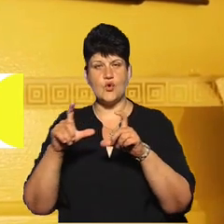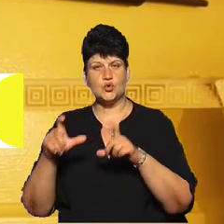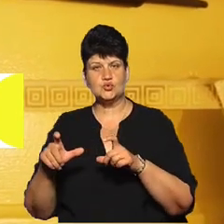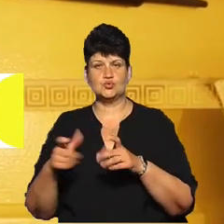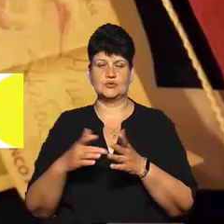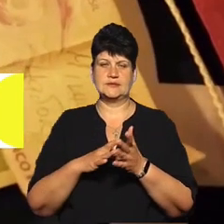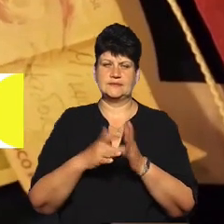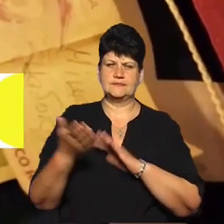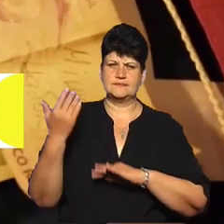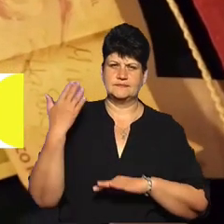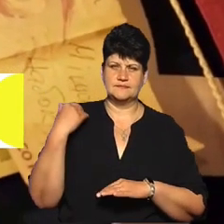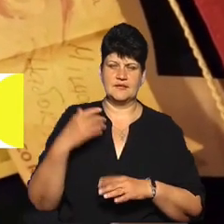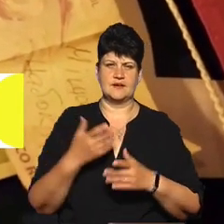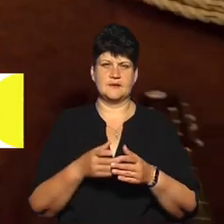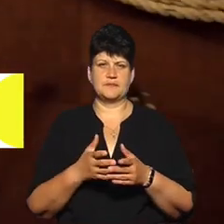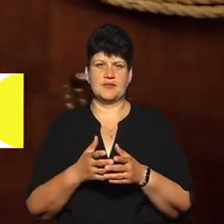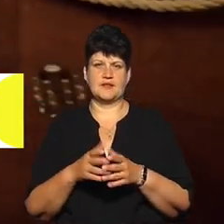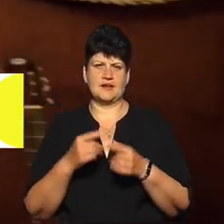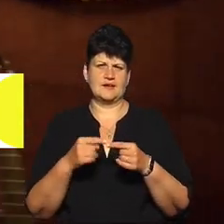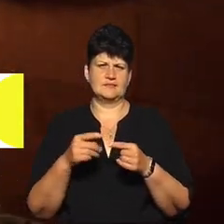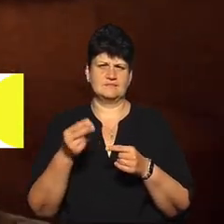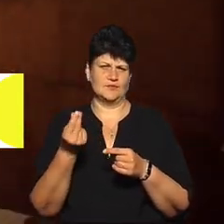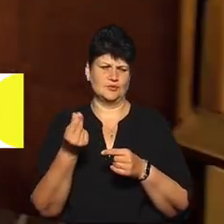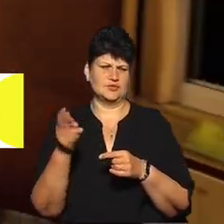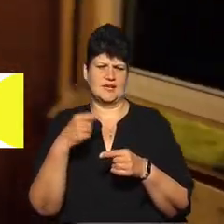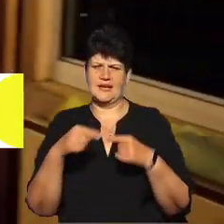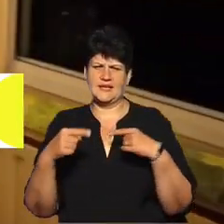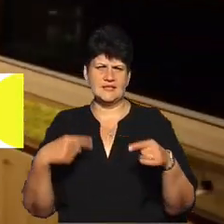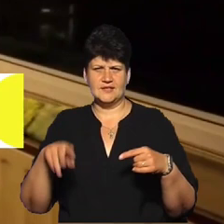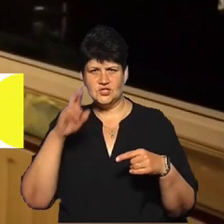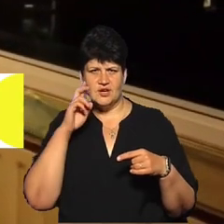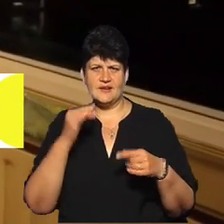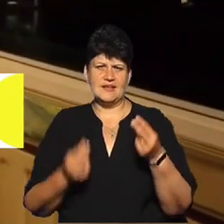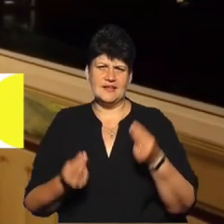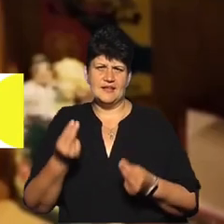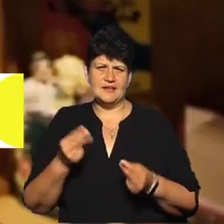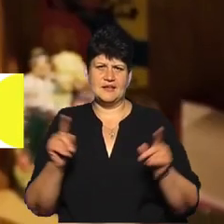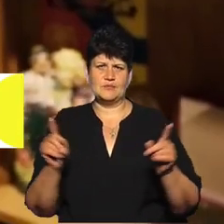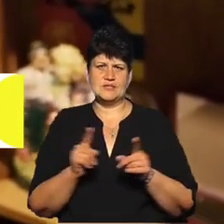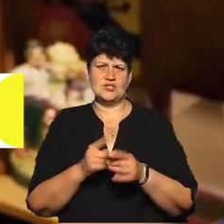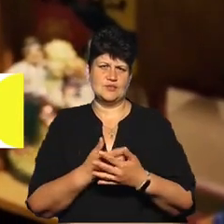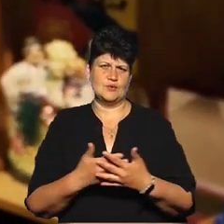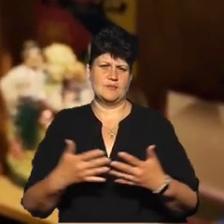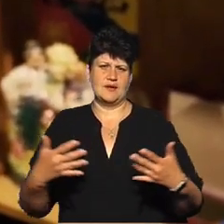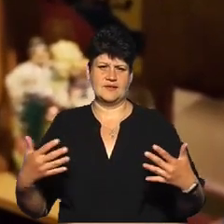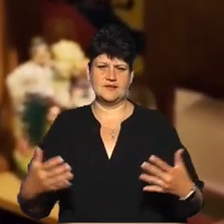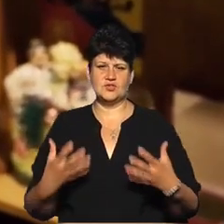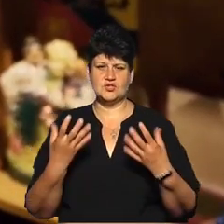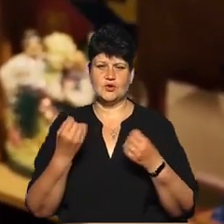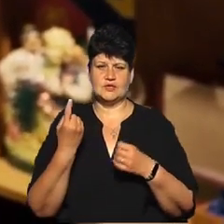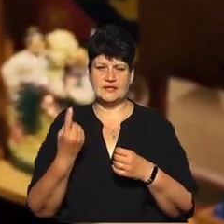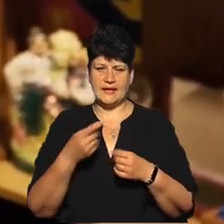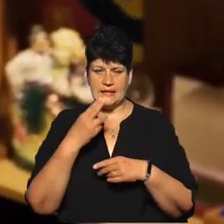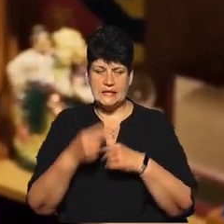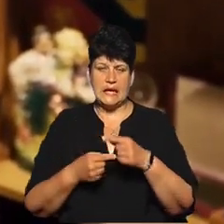альпіністські спорядження, валюти різних держав, настільні ігри та музичні інструменти. Ще одна традиція, яка залишилася ще